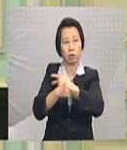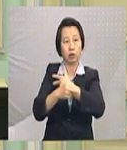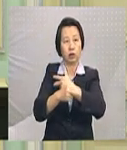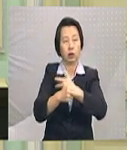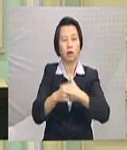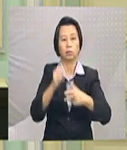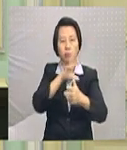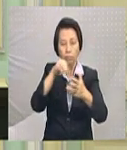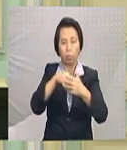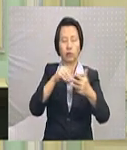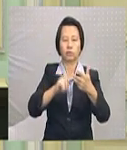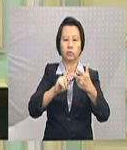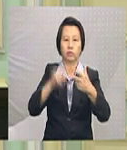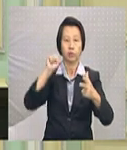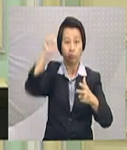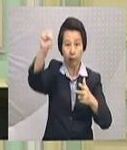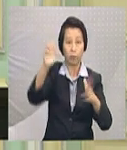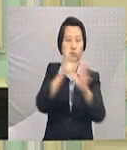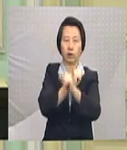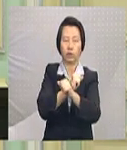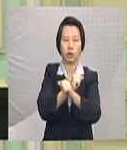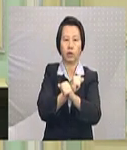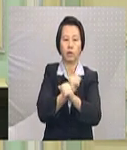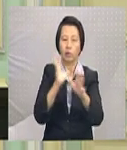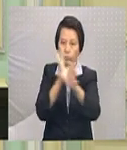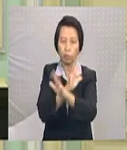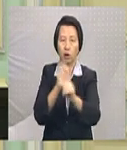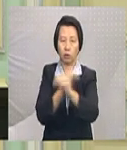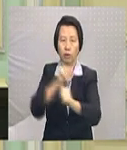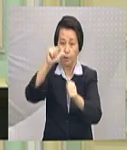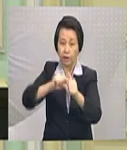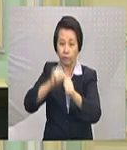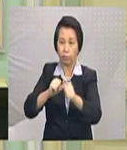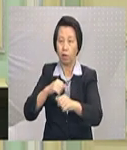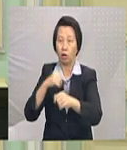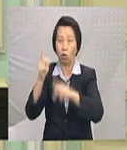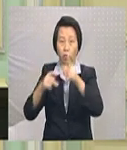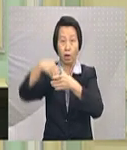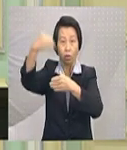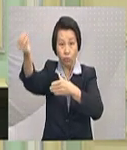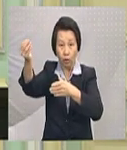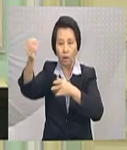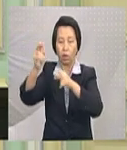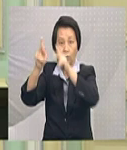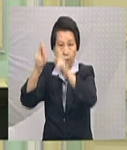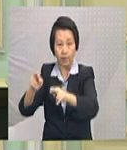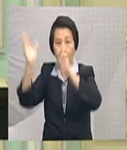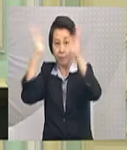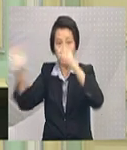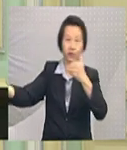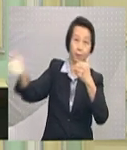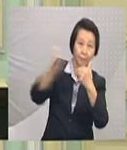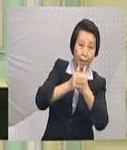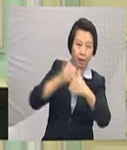lain termasuk juga di Sabah dan Sarawak, yang mana setiap kemasukan warga kita ataupun sesiapa